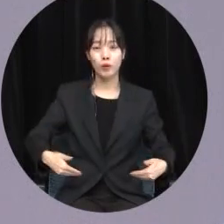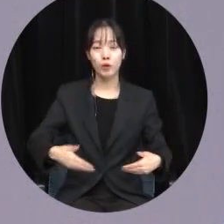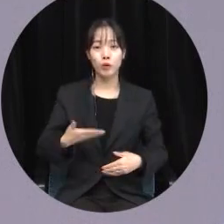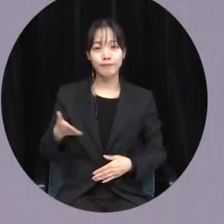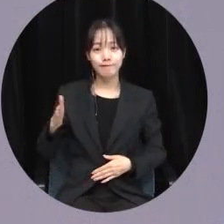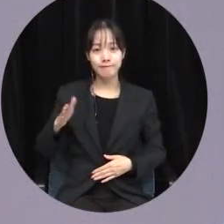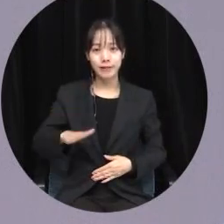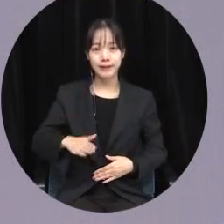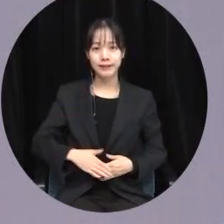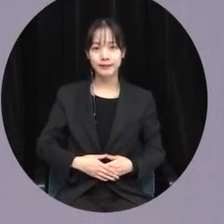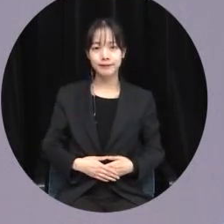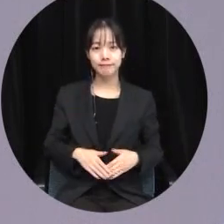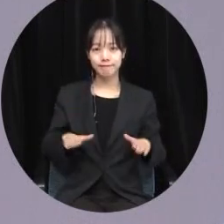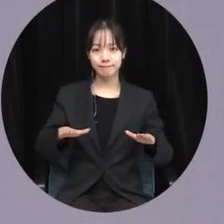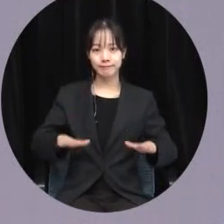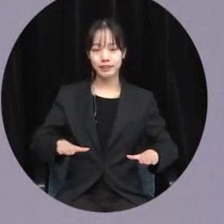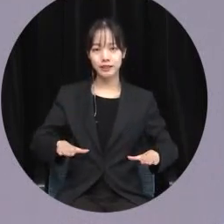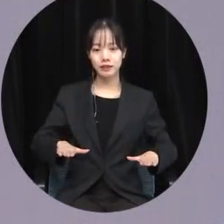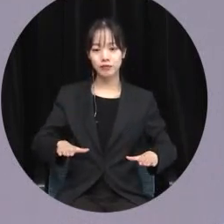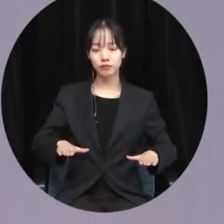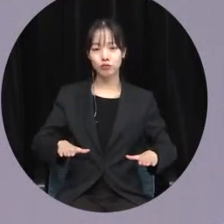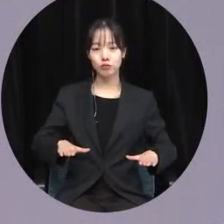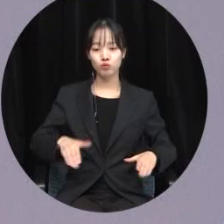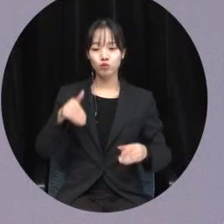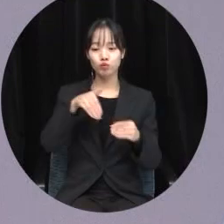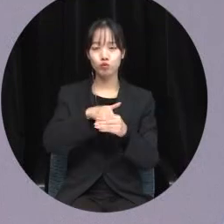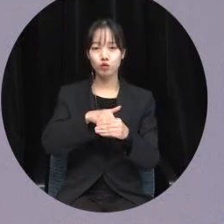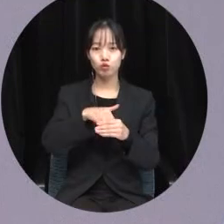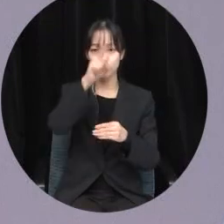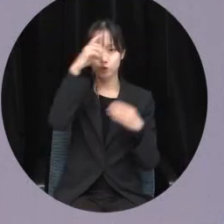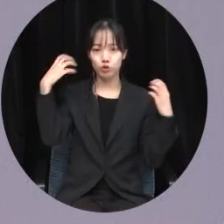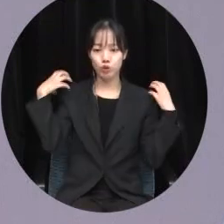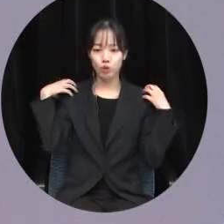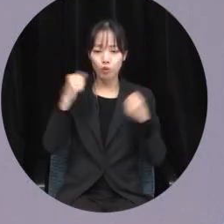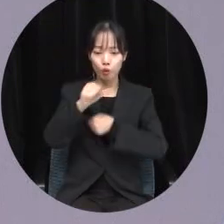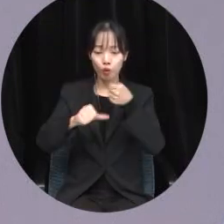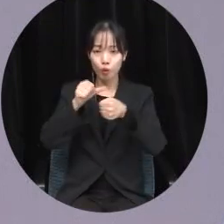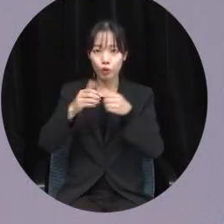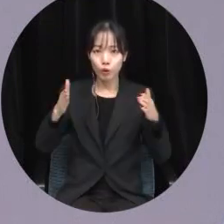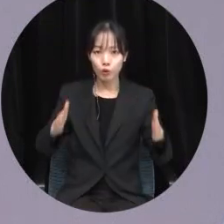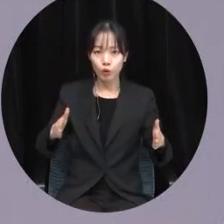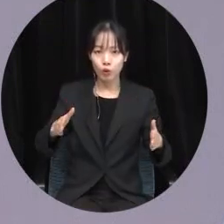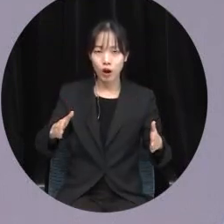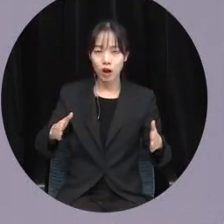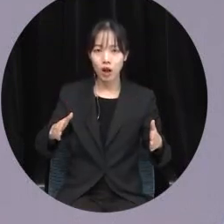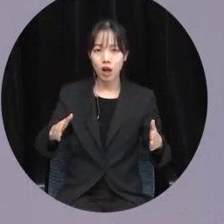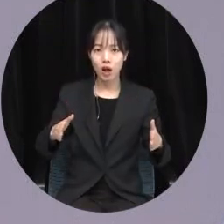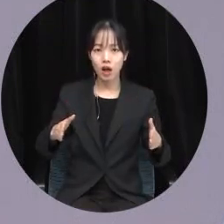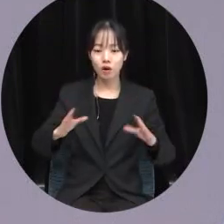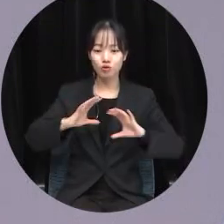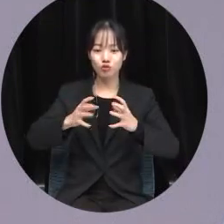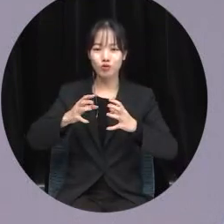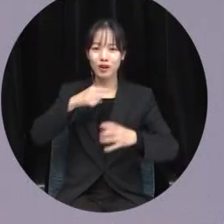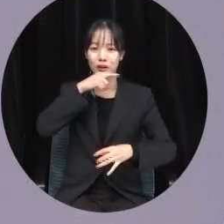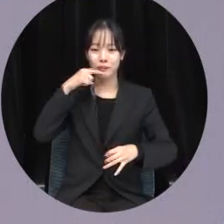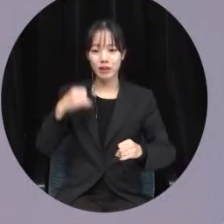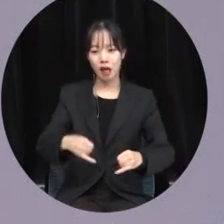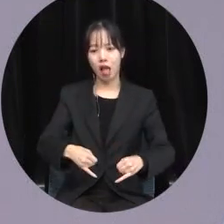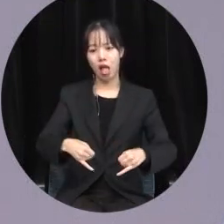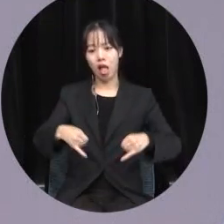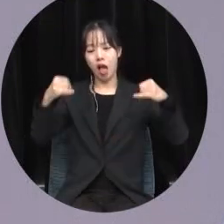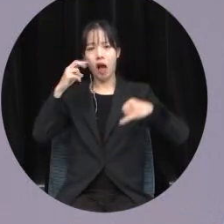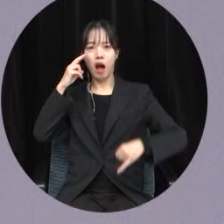하지만 지금 문재인 정부 5년 동안 국가 부채가 얼마나